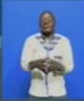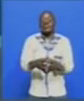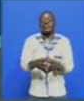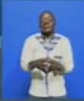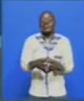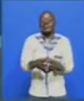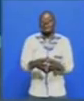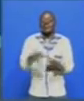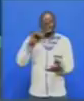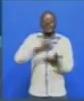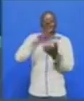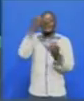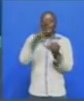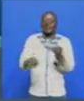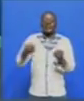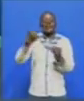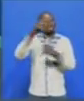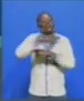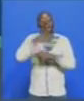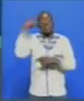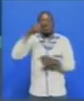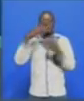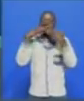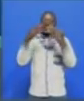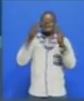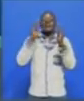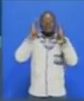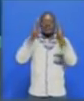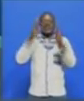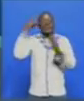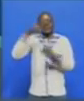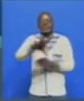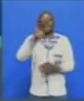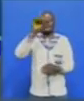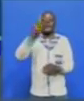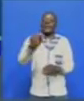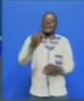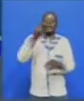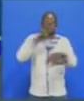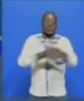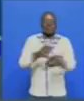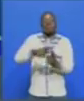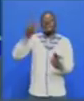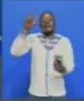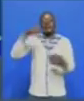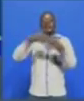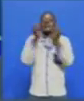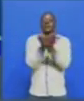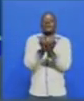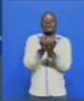Et c'est la fin de ce journal. Merci de l'avoir suivi. Je vous retrouve à 20h pour la grande édition. À tout à l'heure.